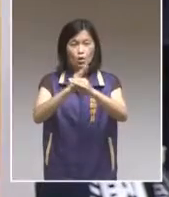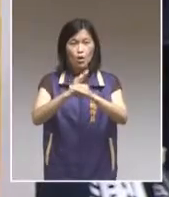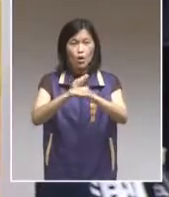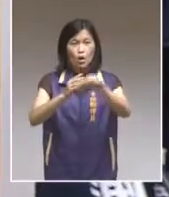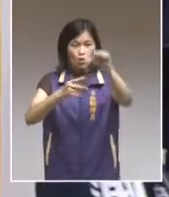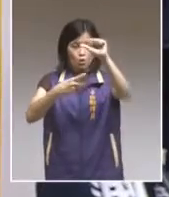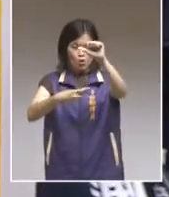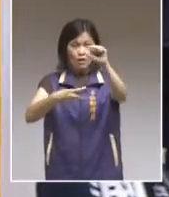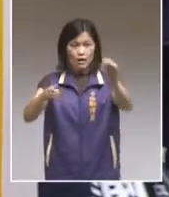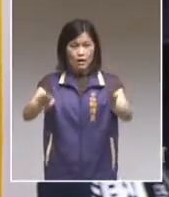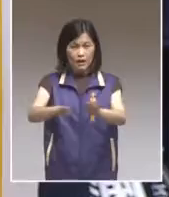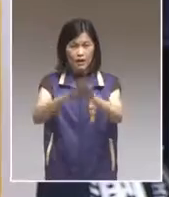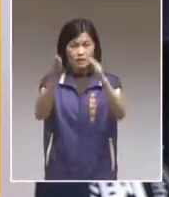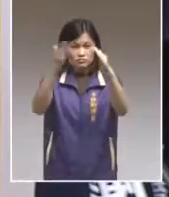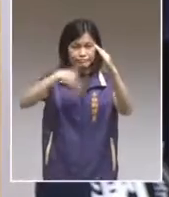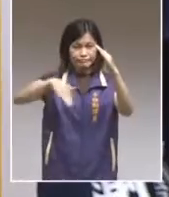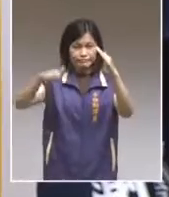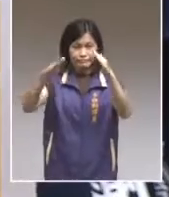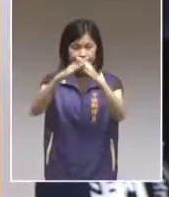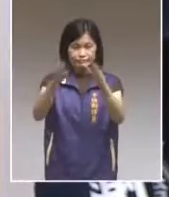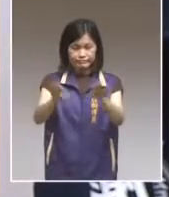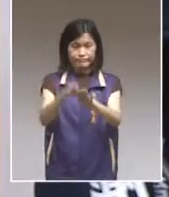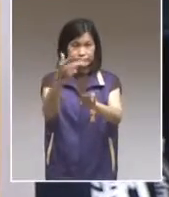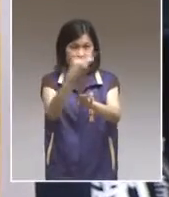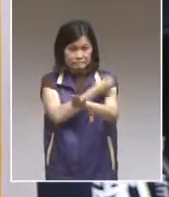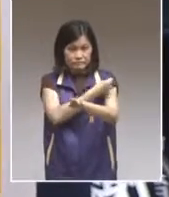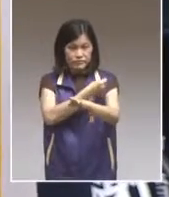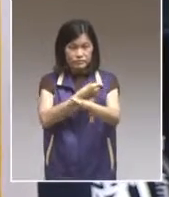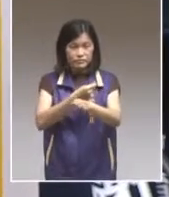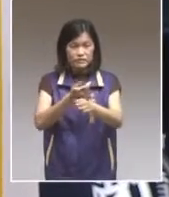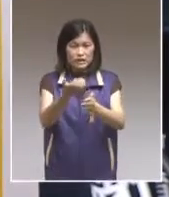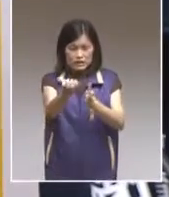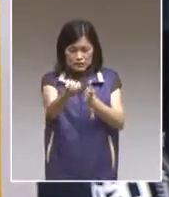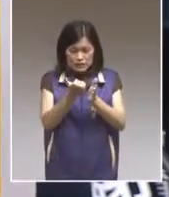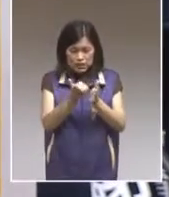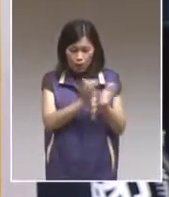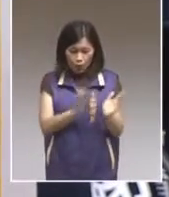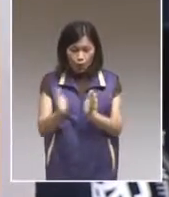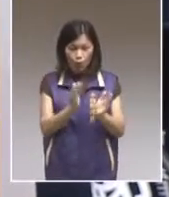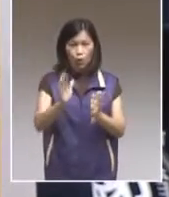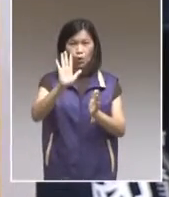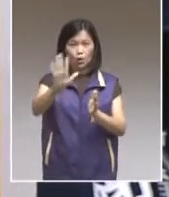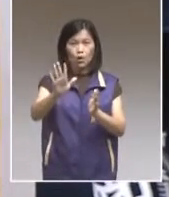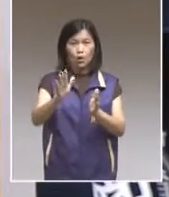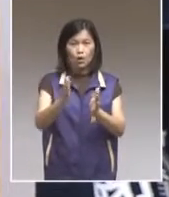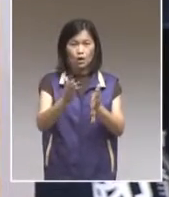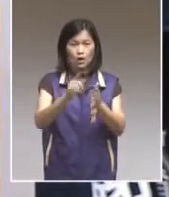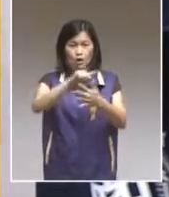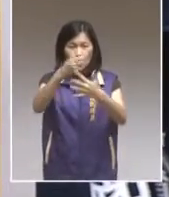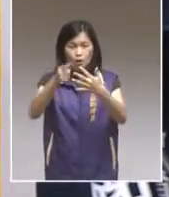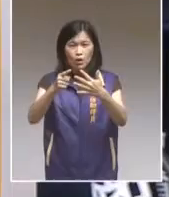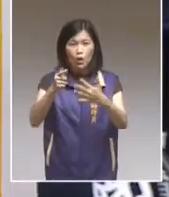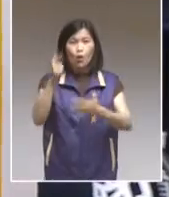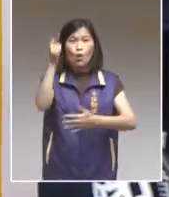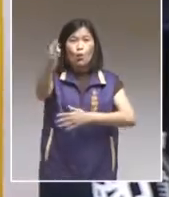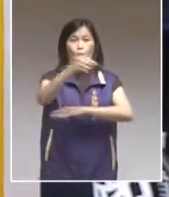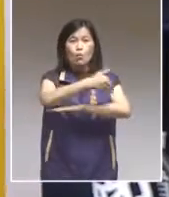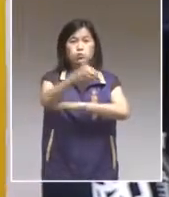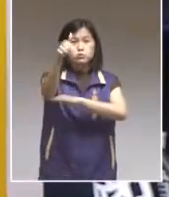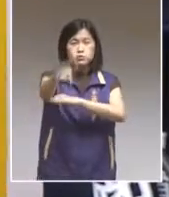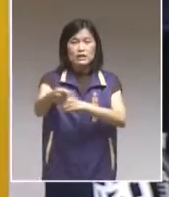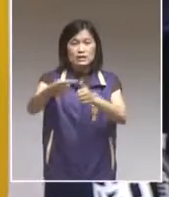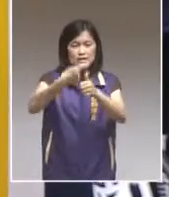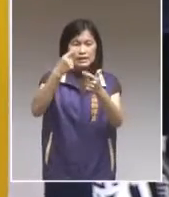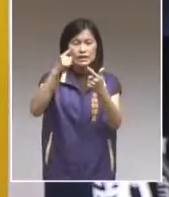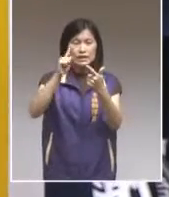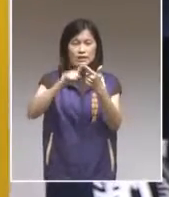号就会开始校园接种。那我们都已经做一些前置的安排了。那我们安排的顺序是偏乡，还有特